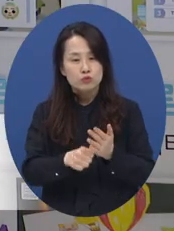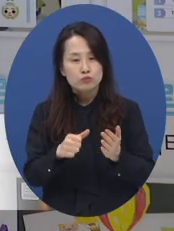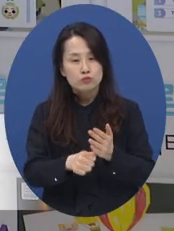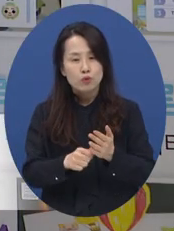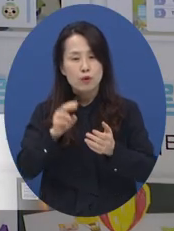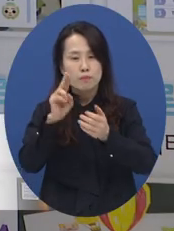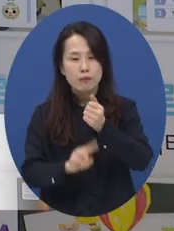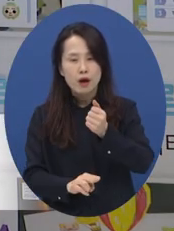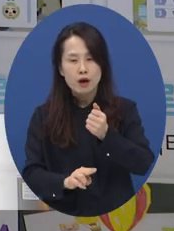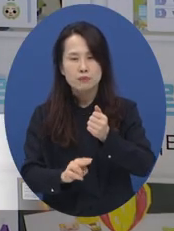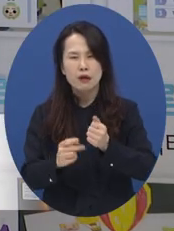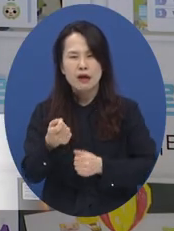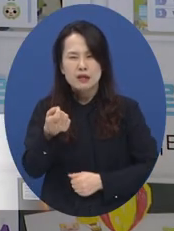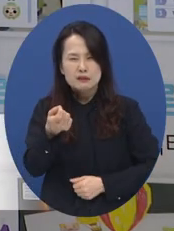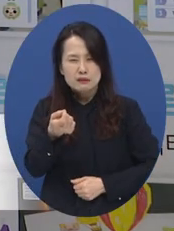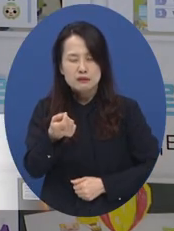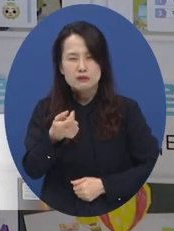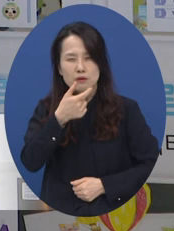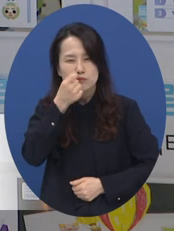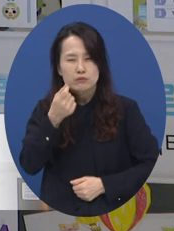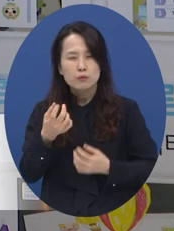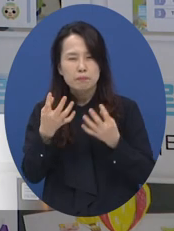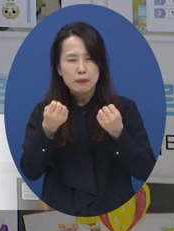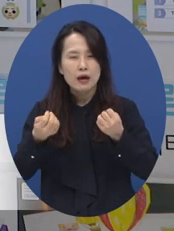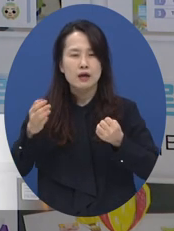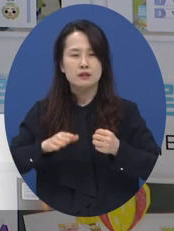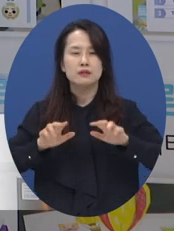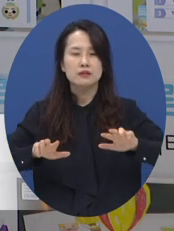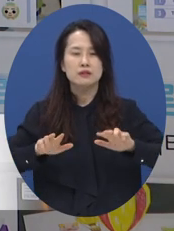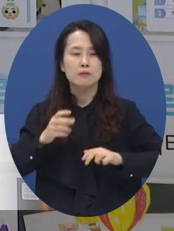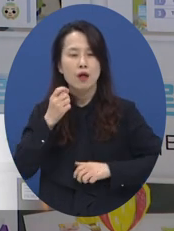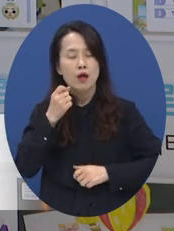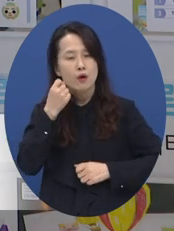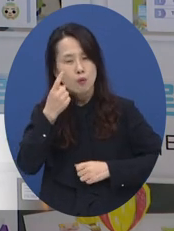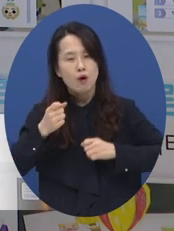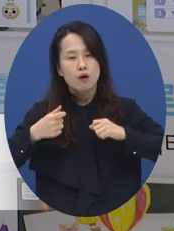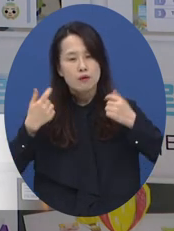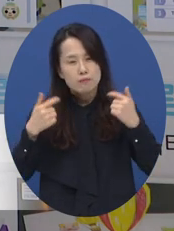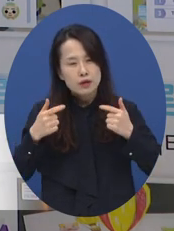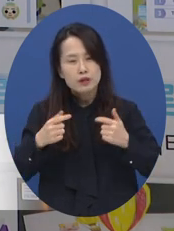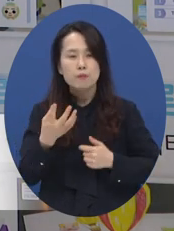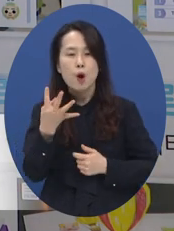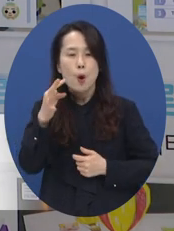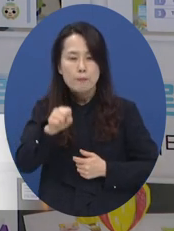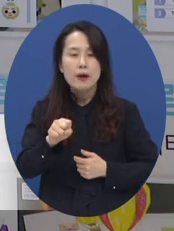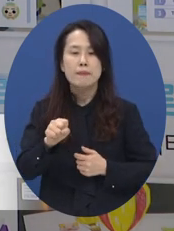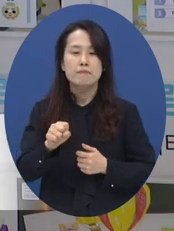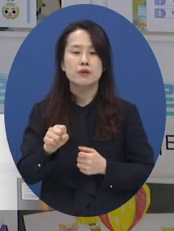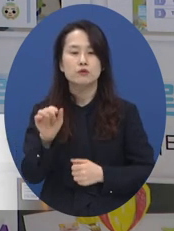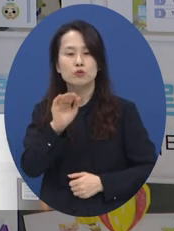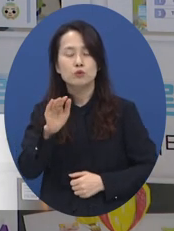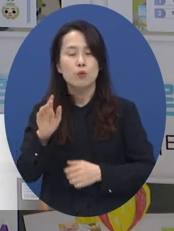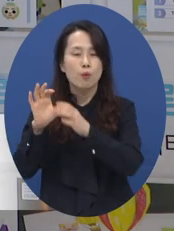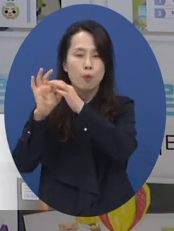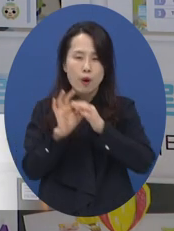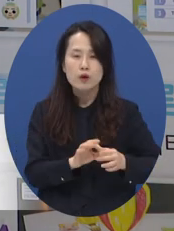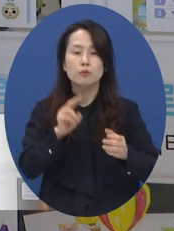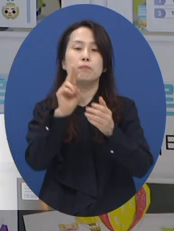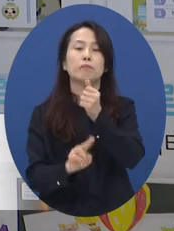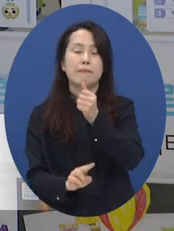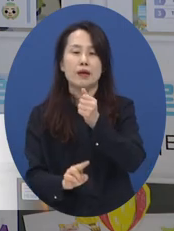그 소위 매출이 란 부분에 굉장히 미비 했는데 현재는 매달 몇 백만원 수준의 그 고정